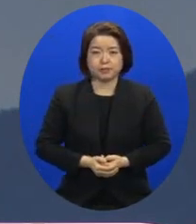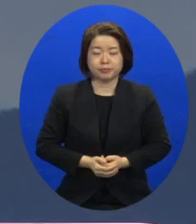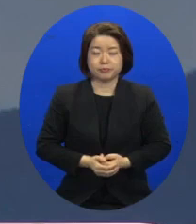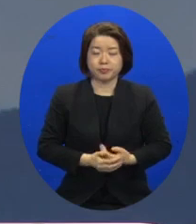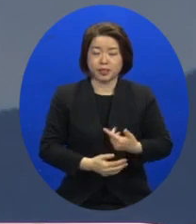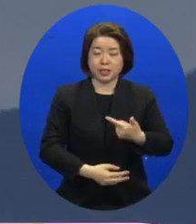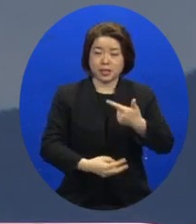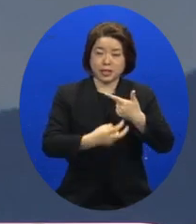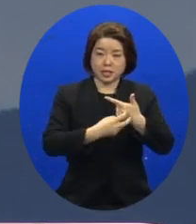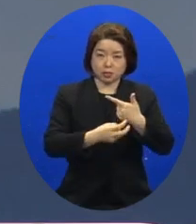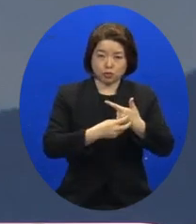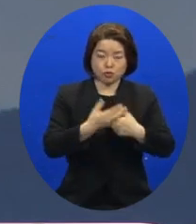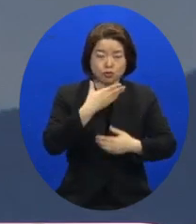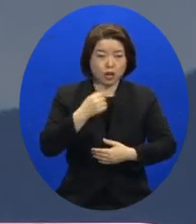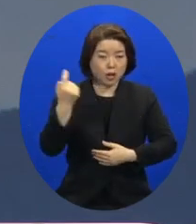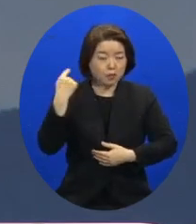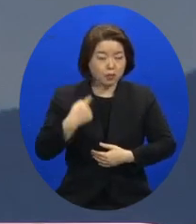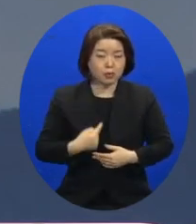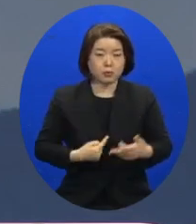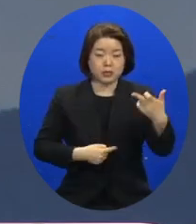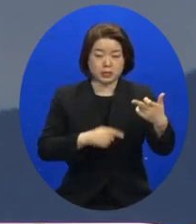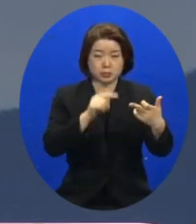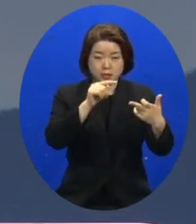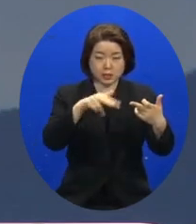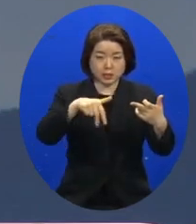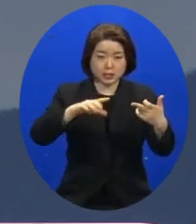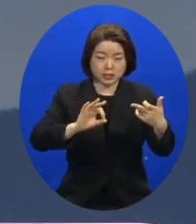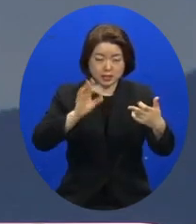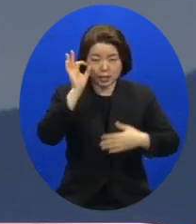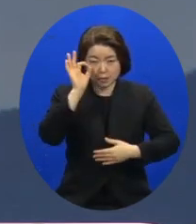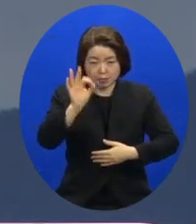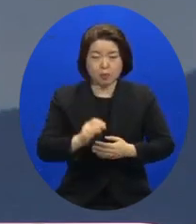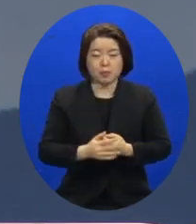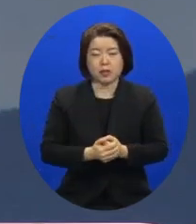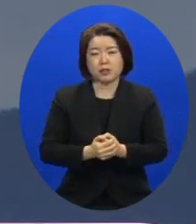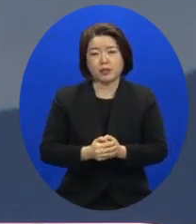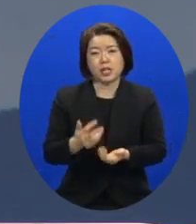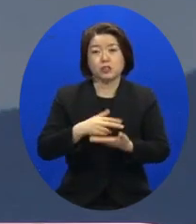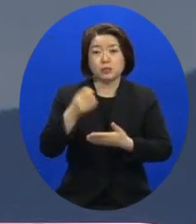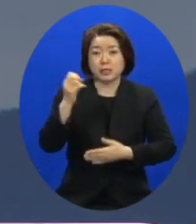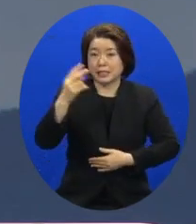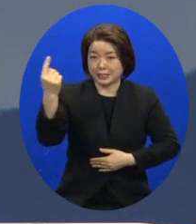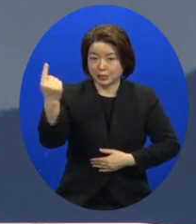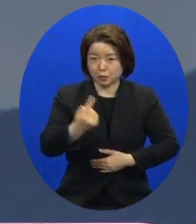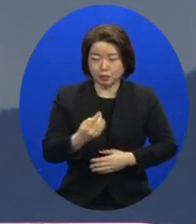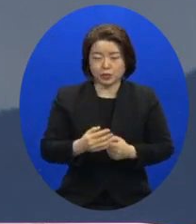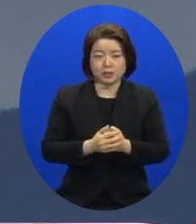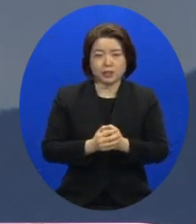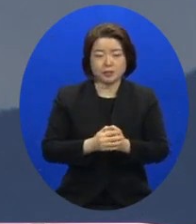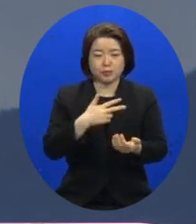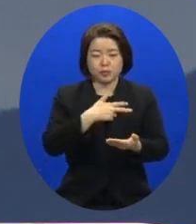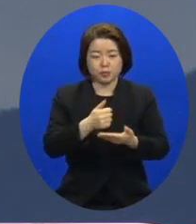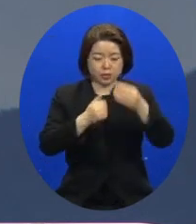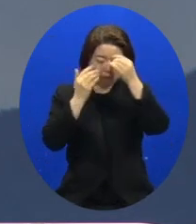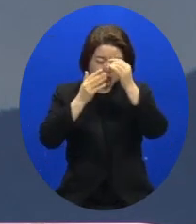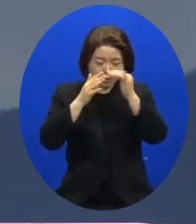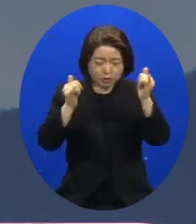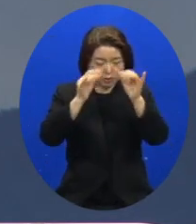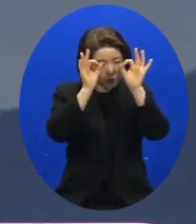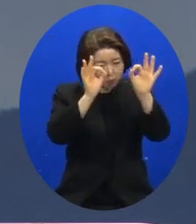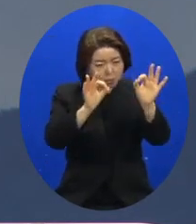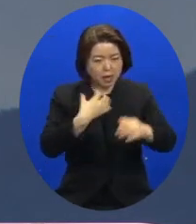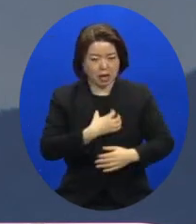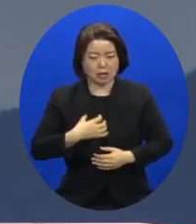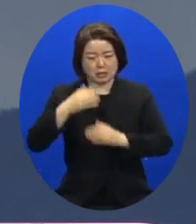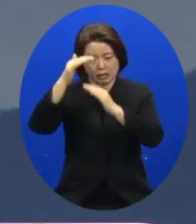누가복음 17장 26절에서 30절에 보면 주님이 재림에 오실 때 주님이 성도들을 보면서 걱정하신 내용이